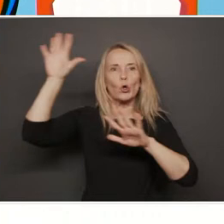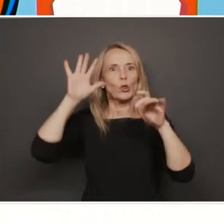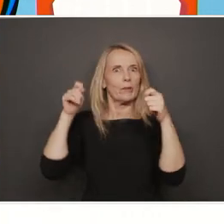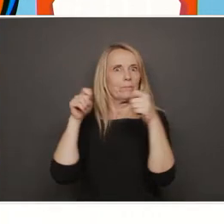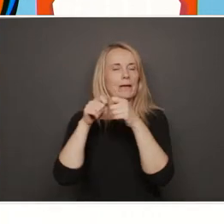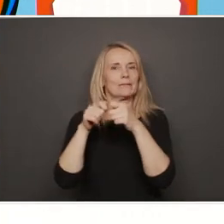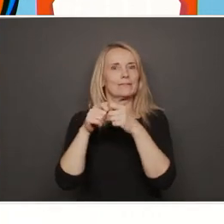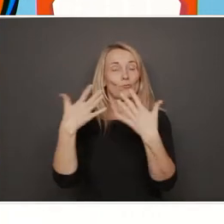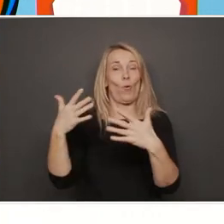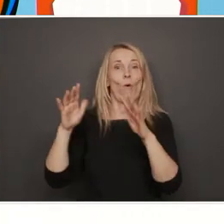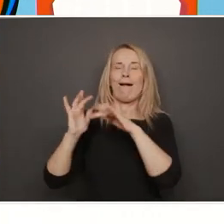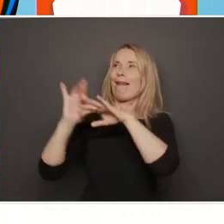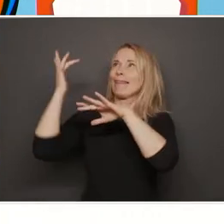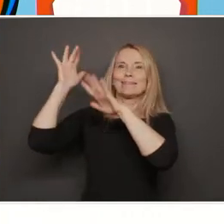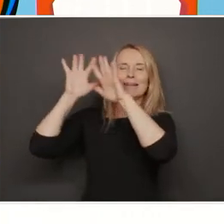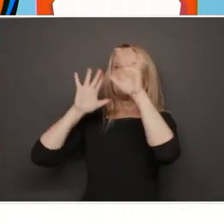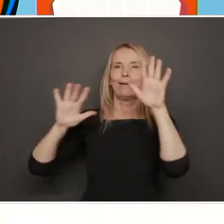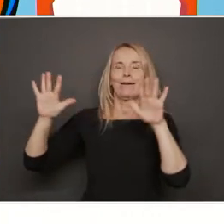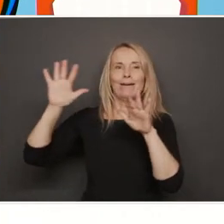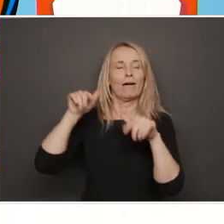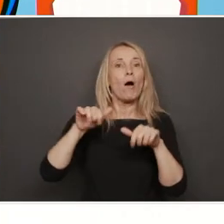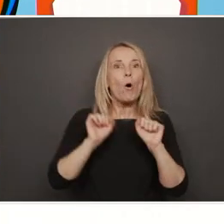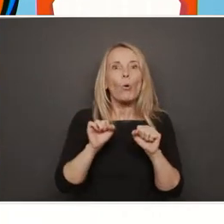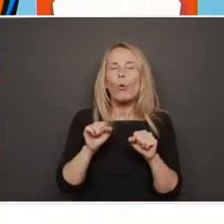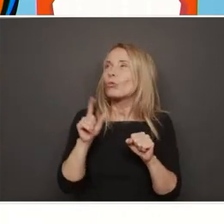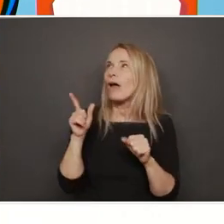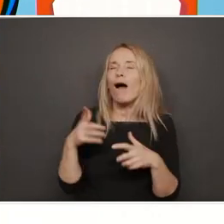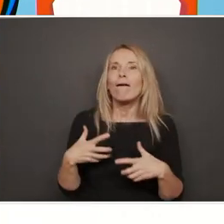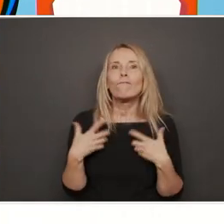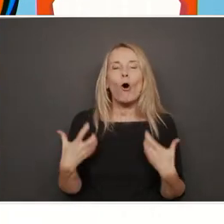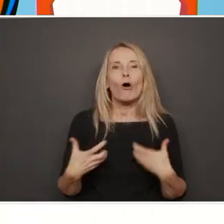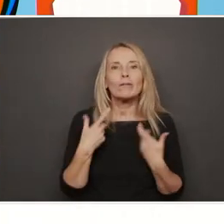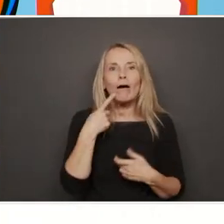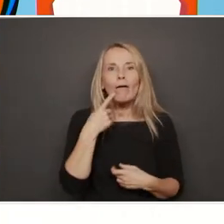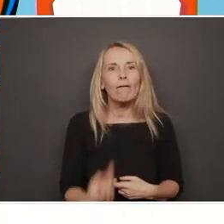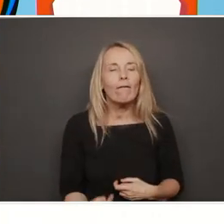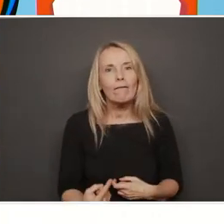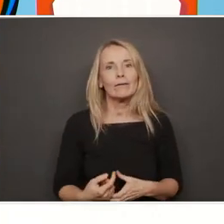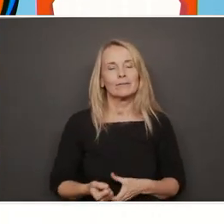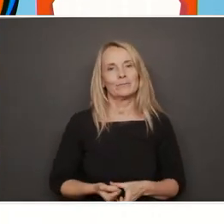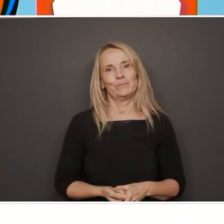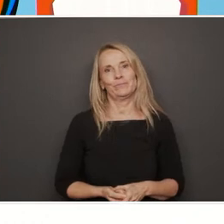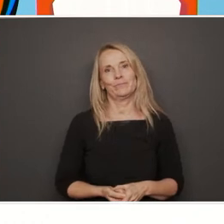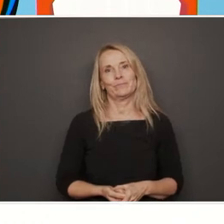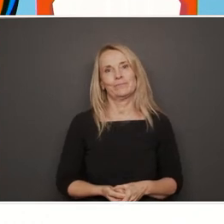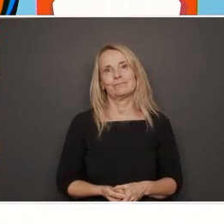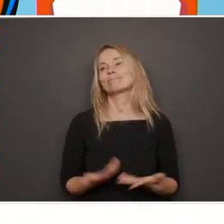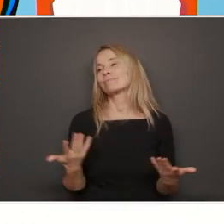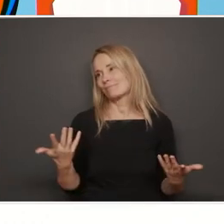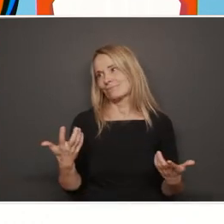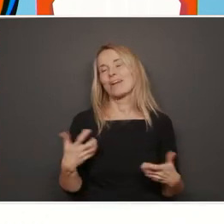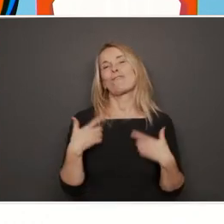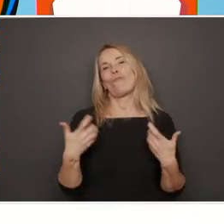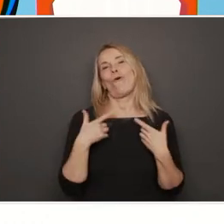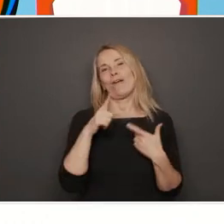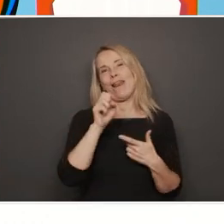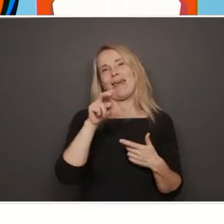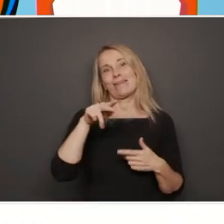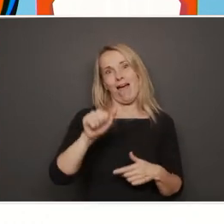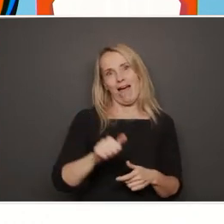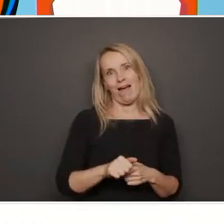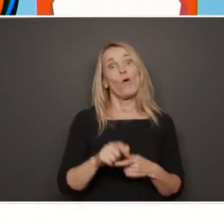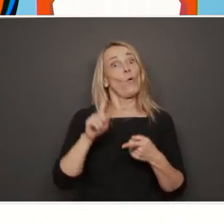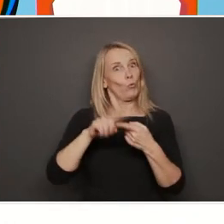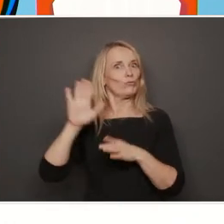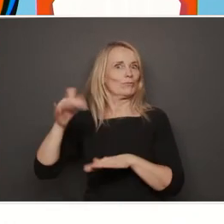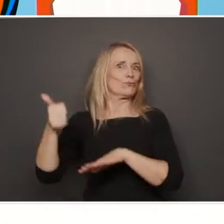und so glitzern, dass den Kunden vor lauter Freude die Spucke wegbleibt. Da freuen sich Lena und